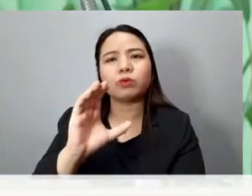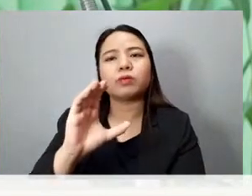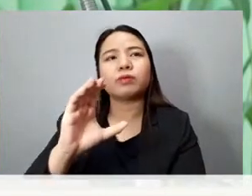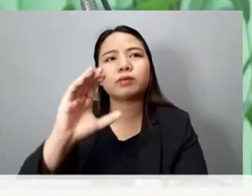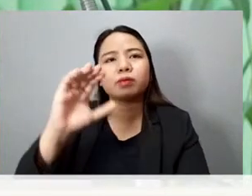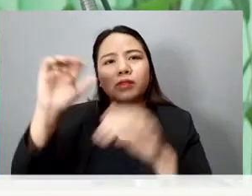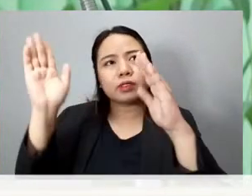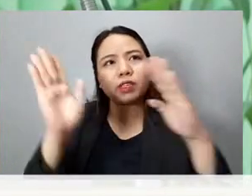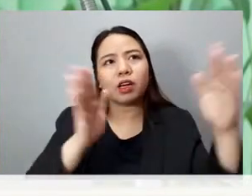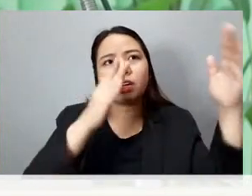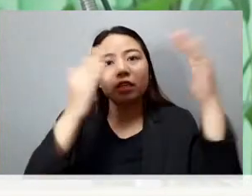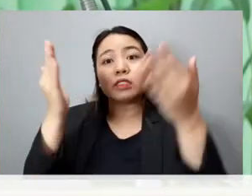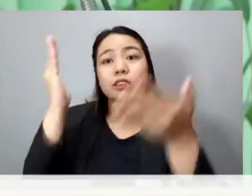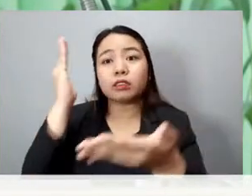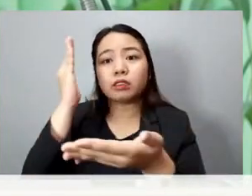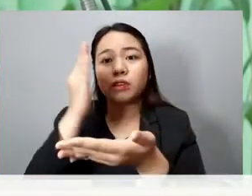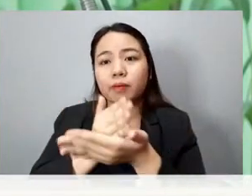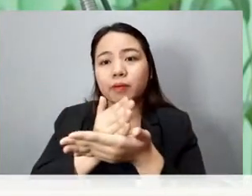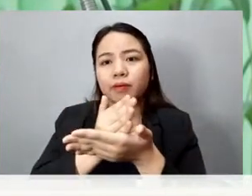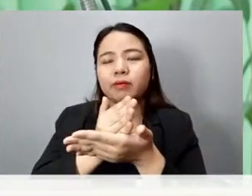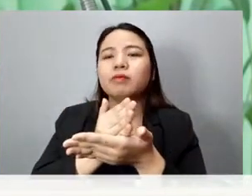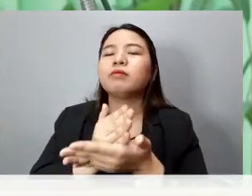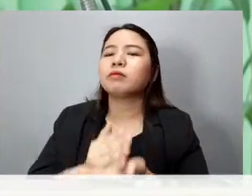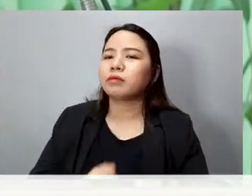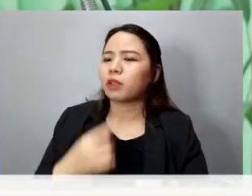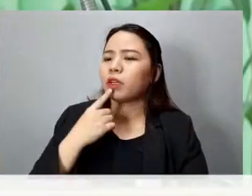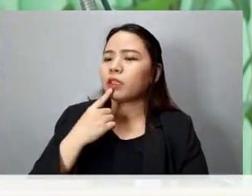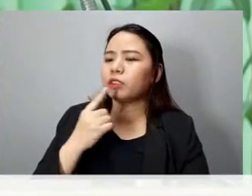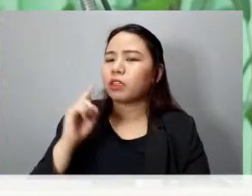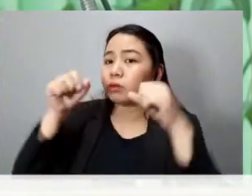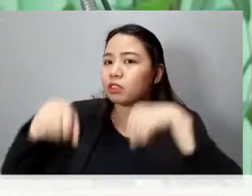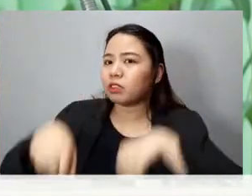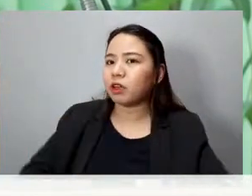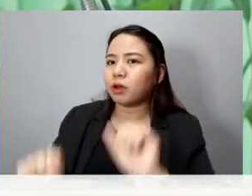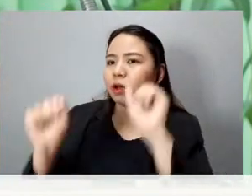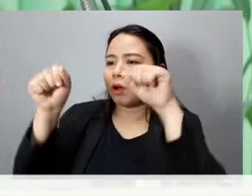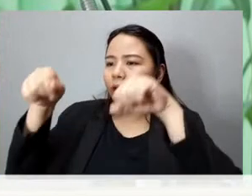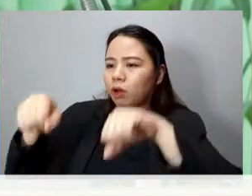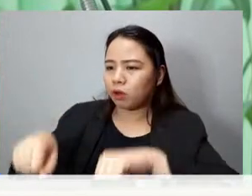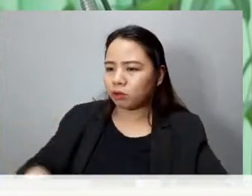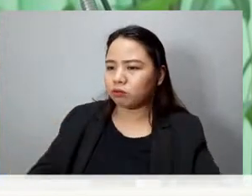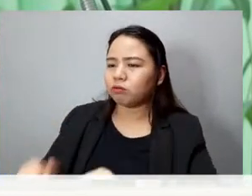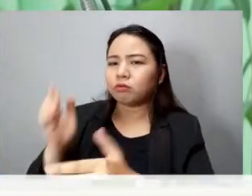"Tigil," at sinabi sa dagat, "Tumahimik ka."